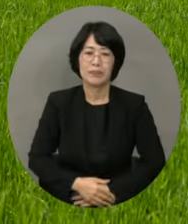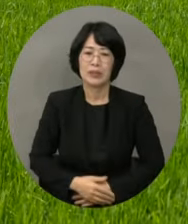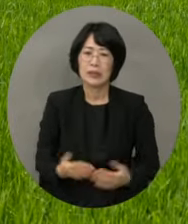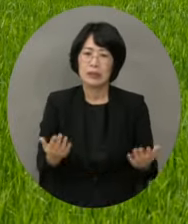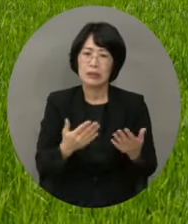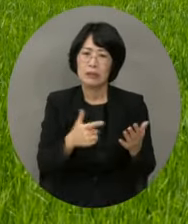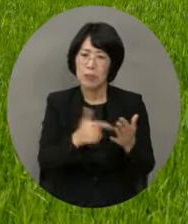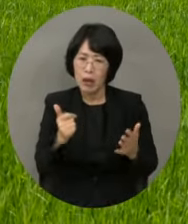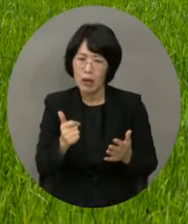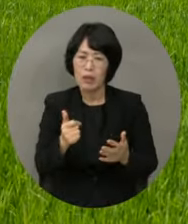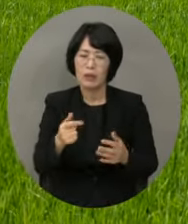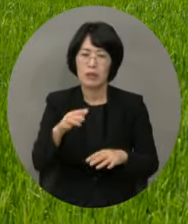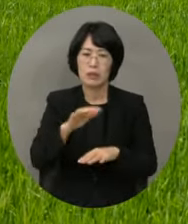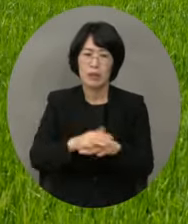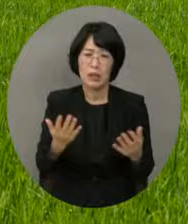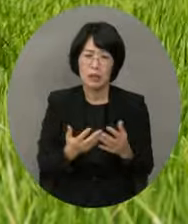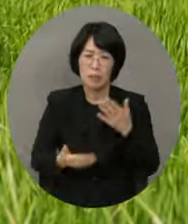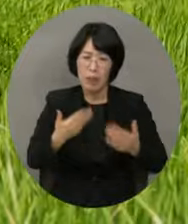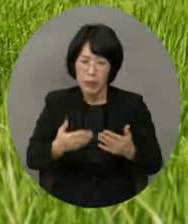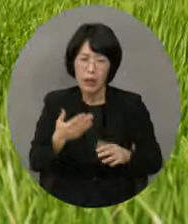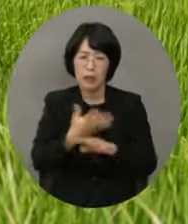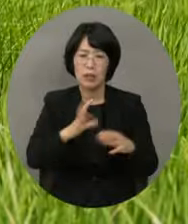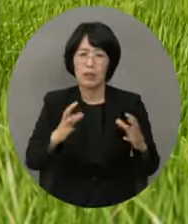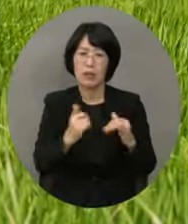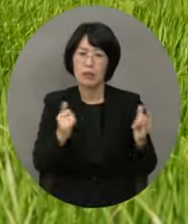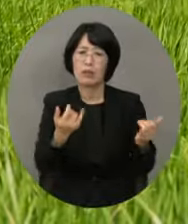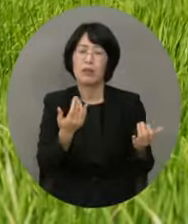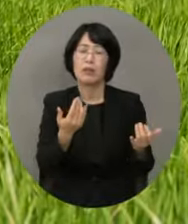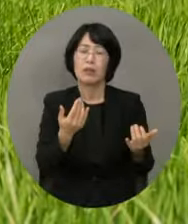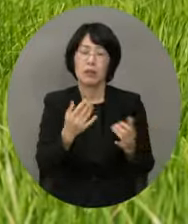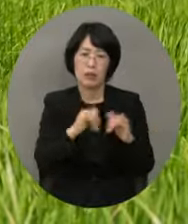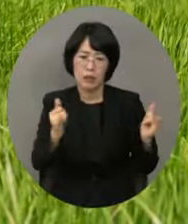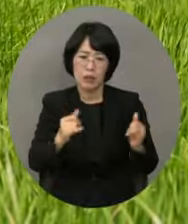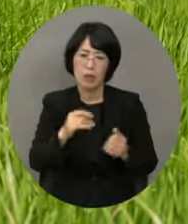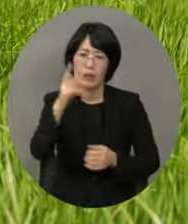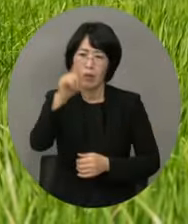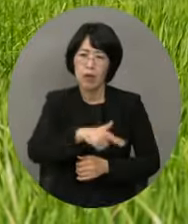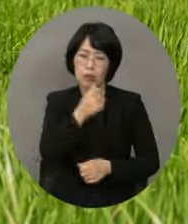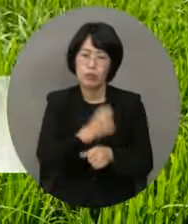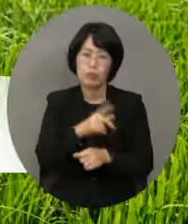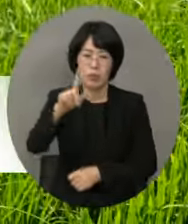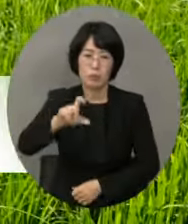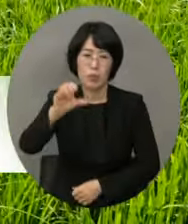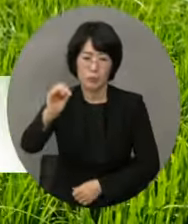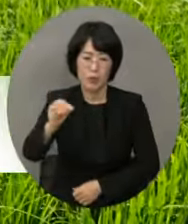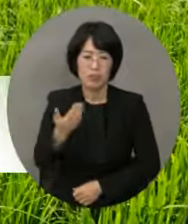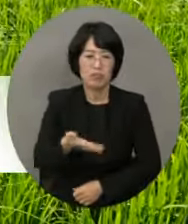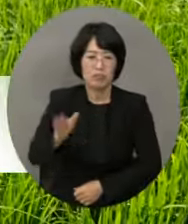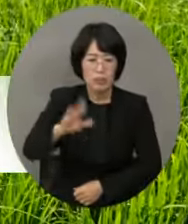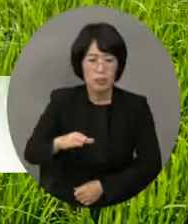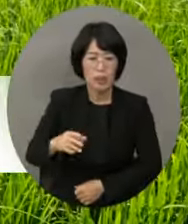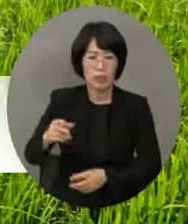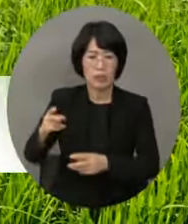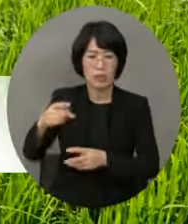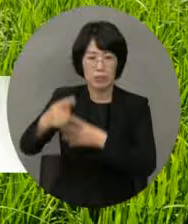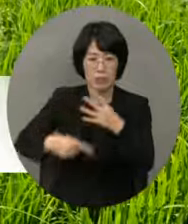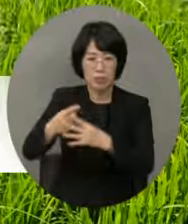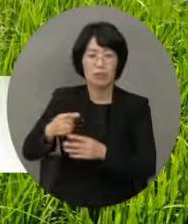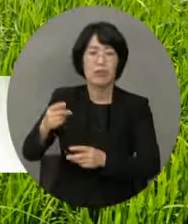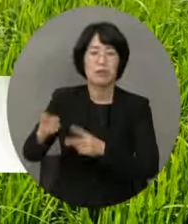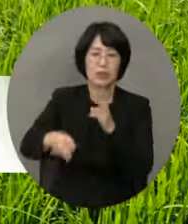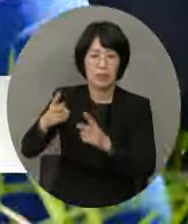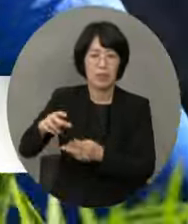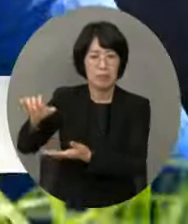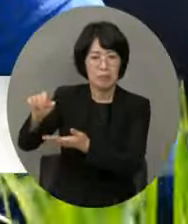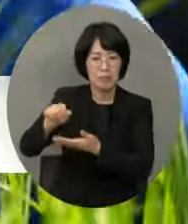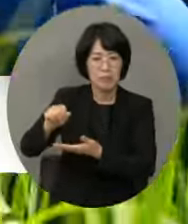일손이 귀해지면서 농번기 외국인 노동자 일당은 하루 15만 원을 넘어선 상황. 하지만 공공형 외국인 계절 근로자가 도입된